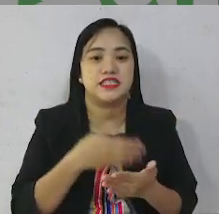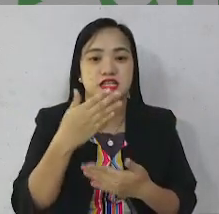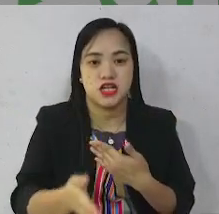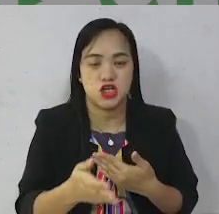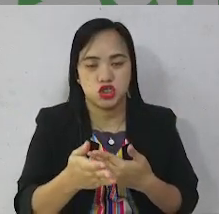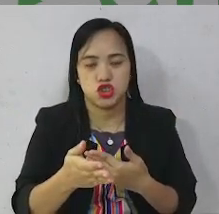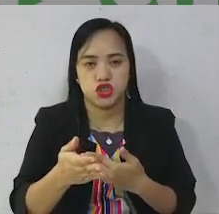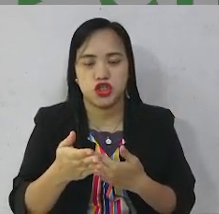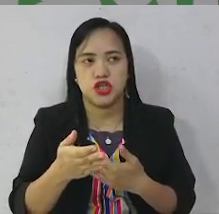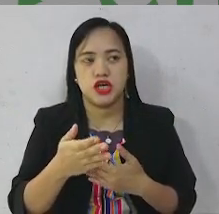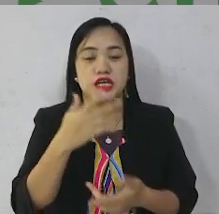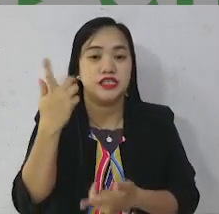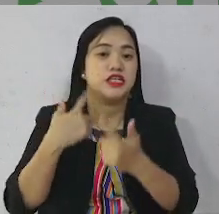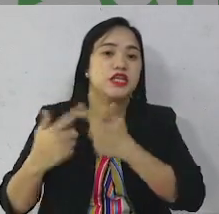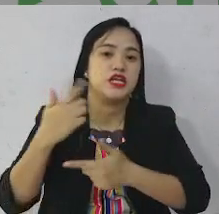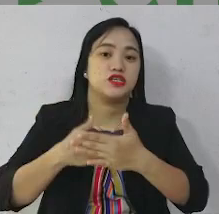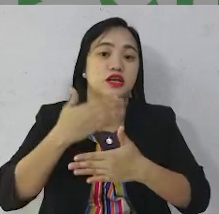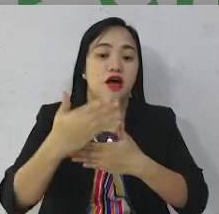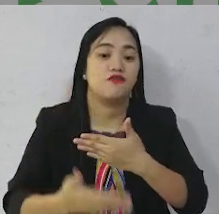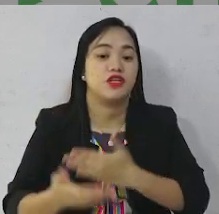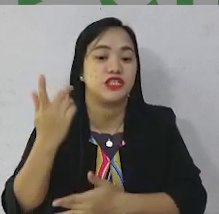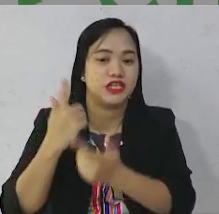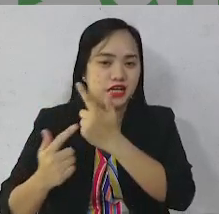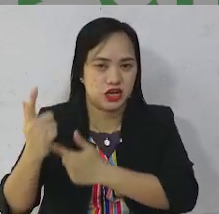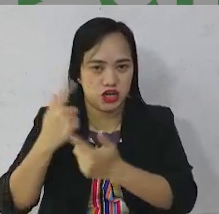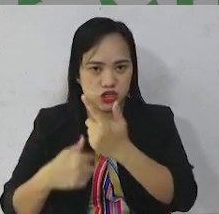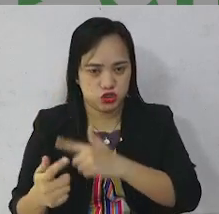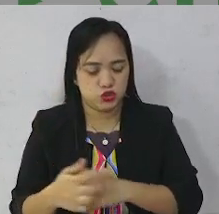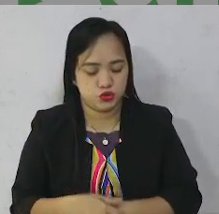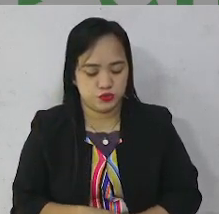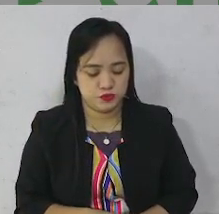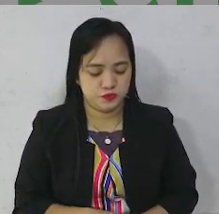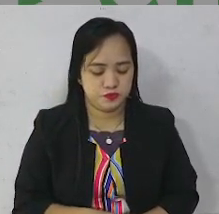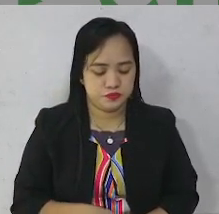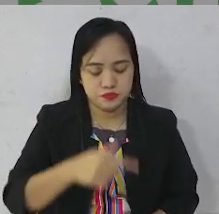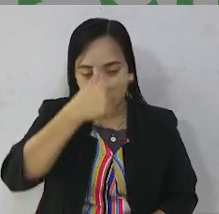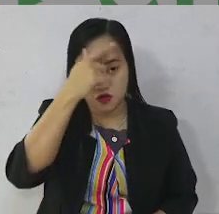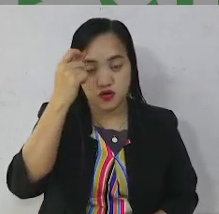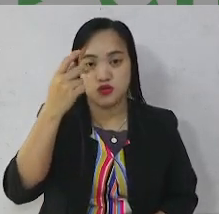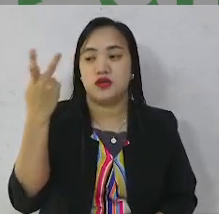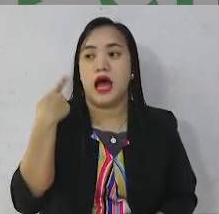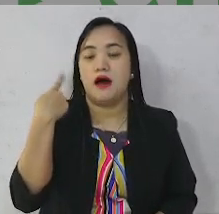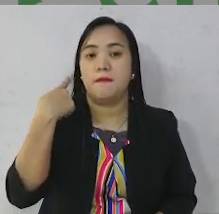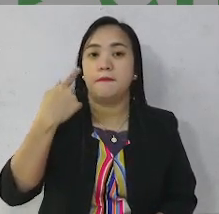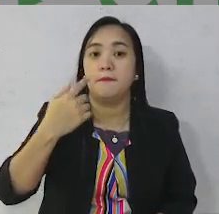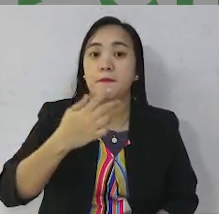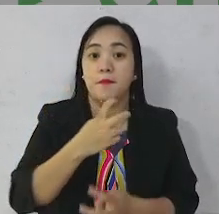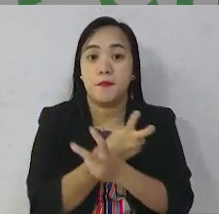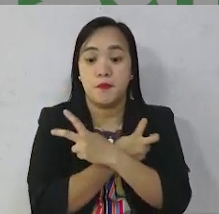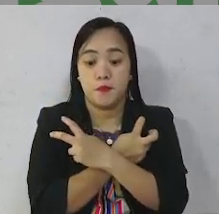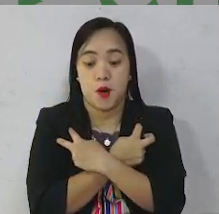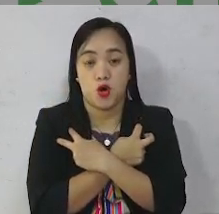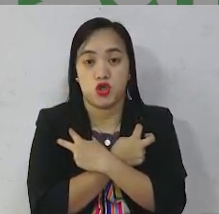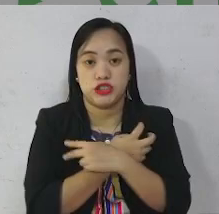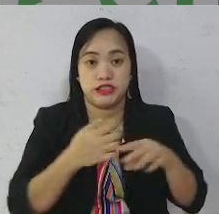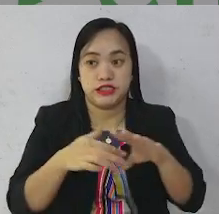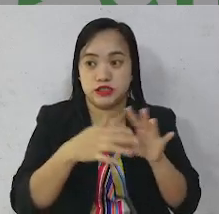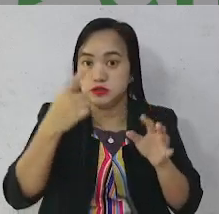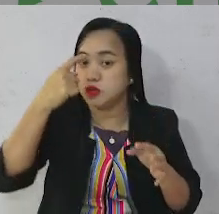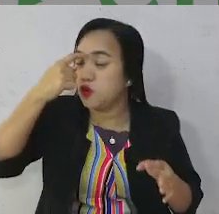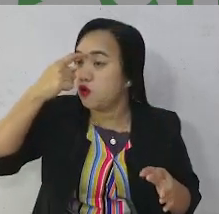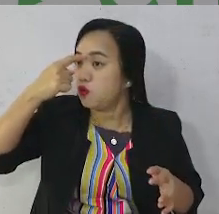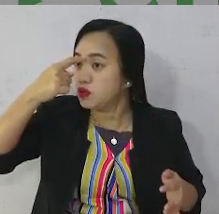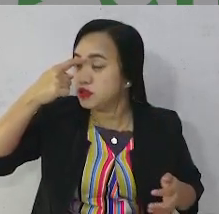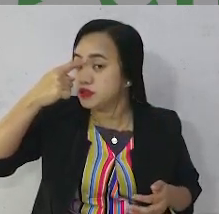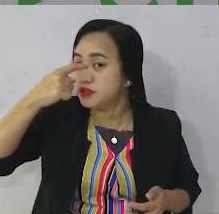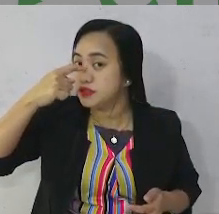pinaka explanation diyan yung yung built nung ah cartilage bone po natin yung pagtubo niyan sige Ganito na lang Like